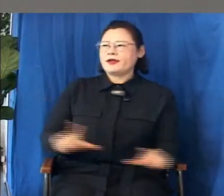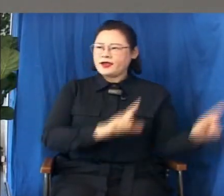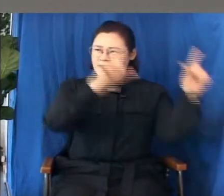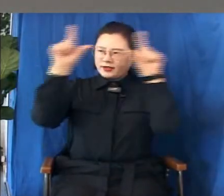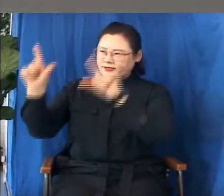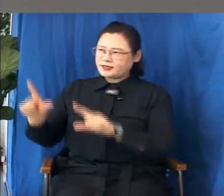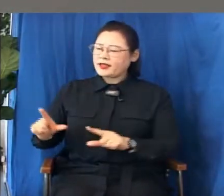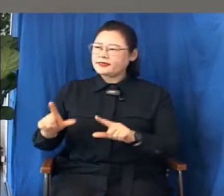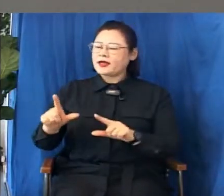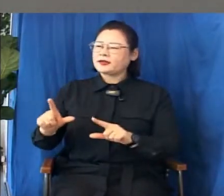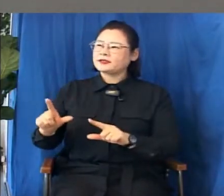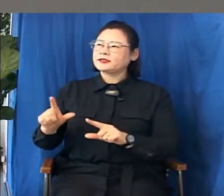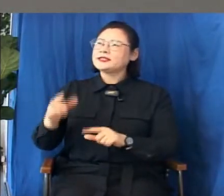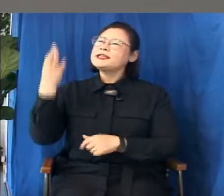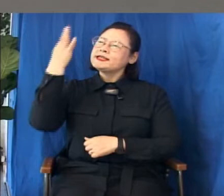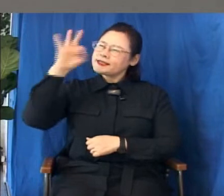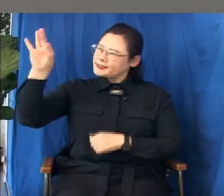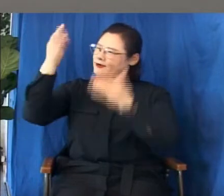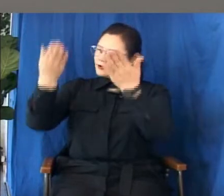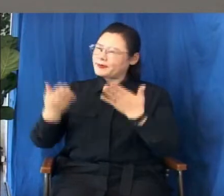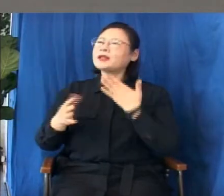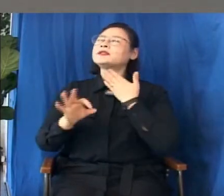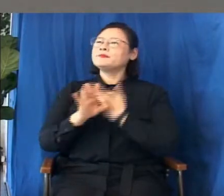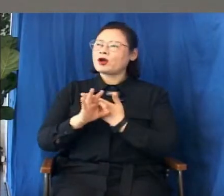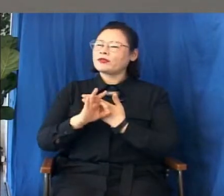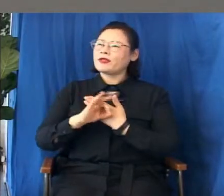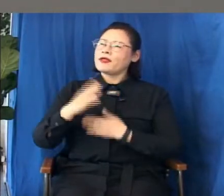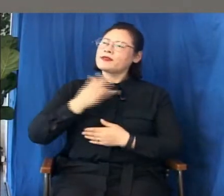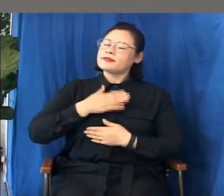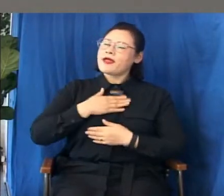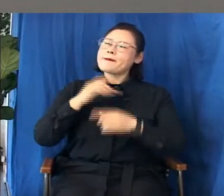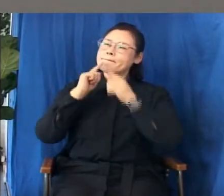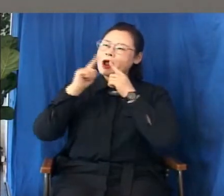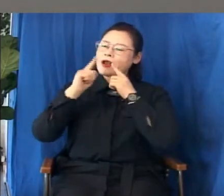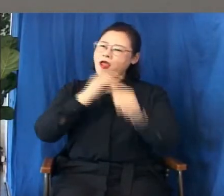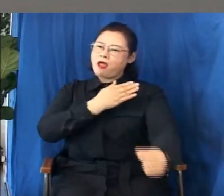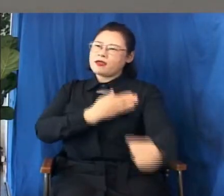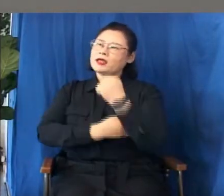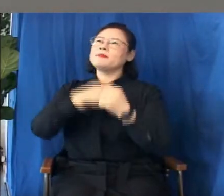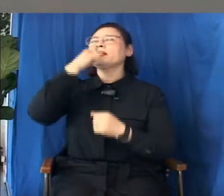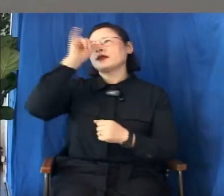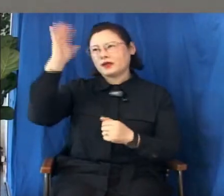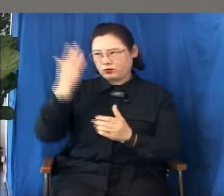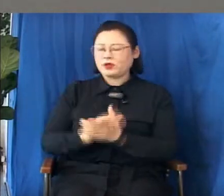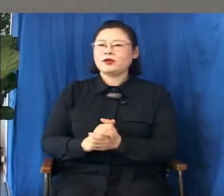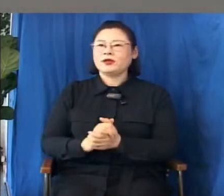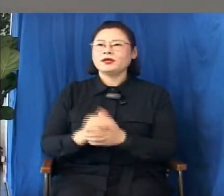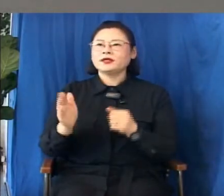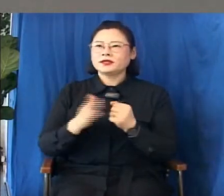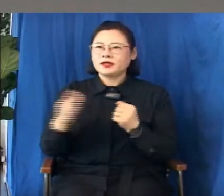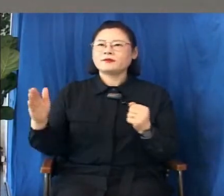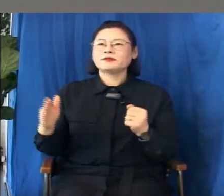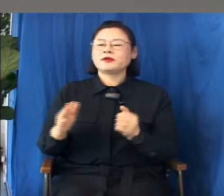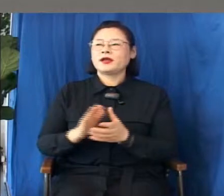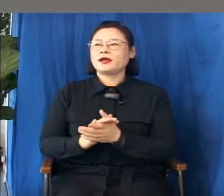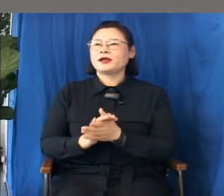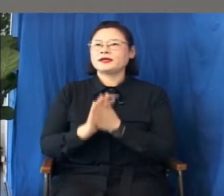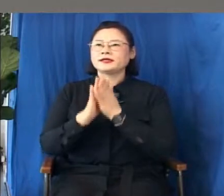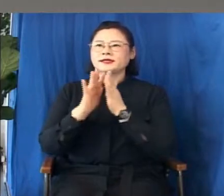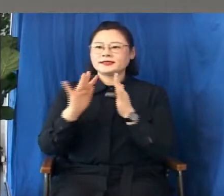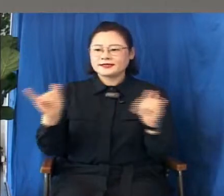이런 평가만 받아도 그 말에 굉장한 힘이 실립니다. 사람이 예수님의 모든